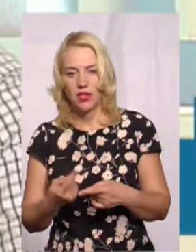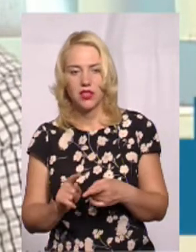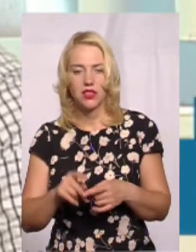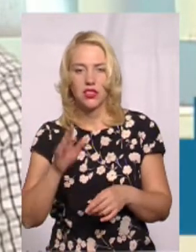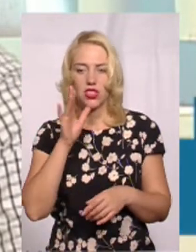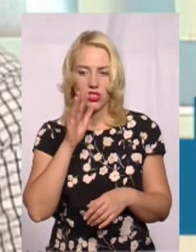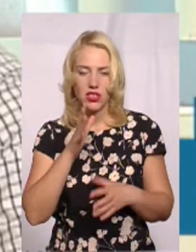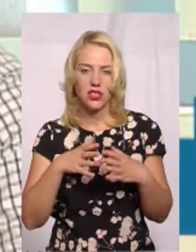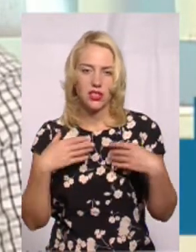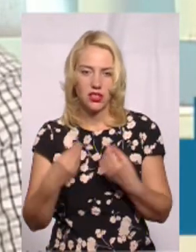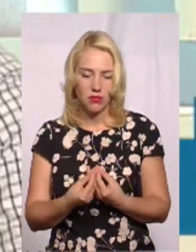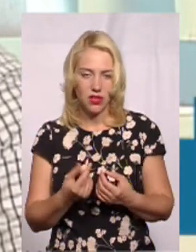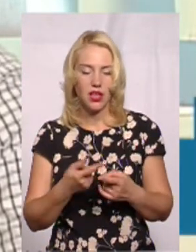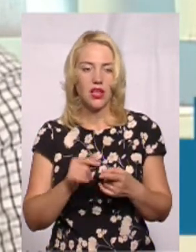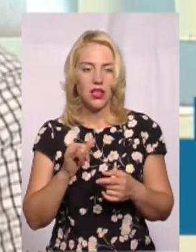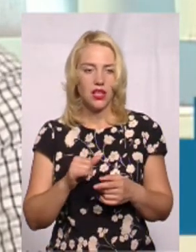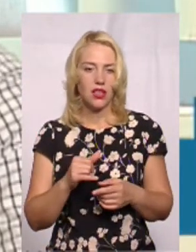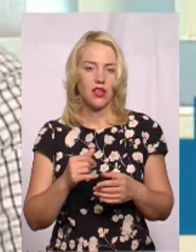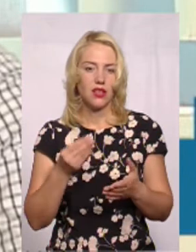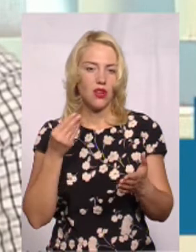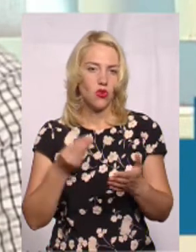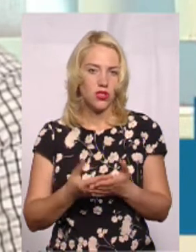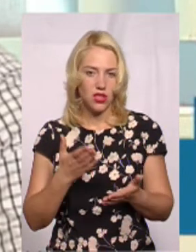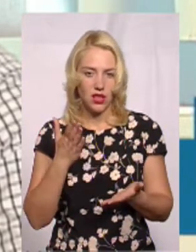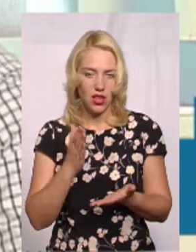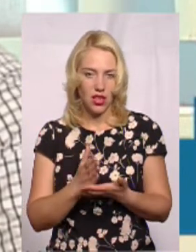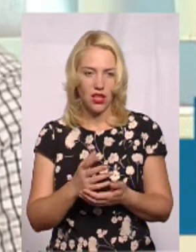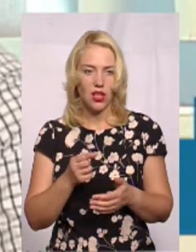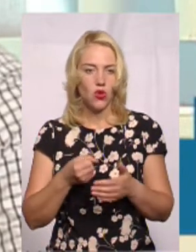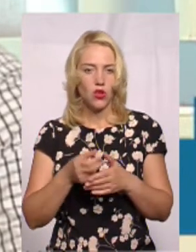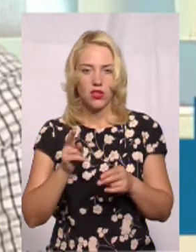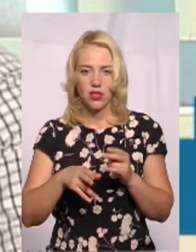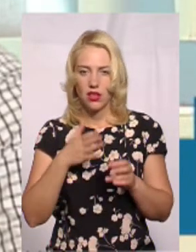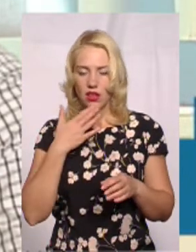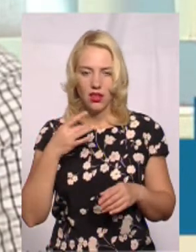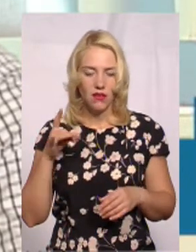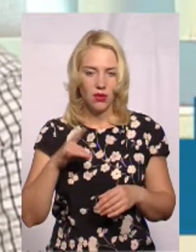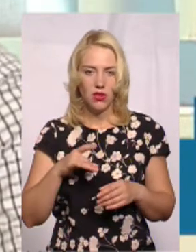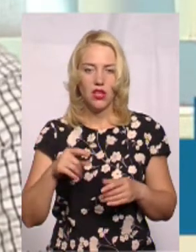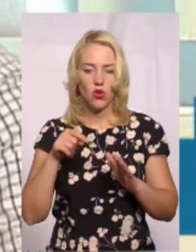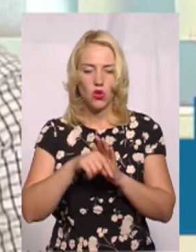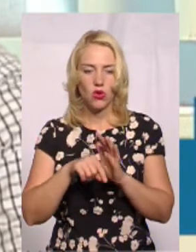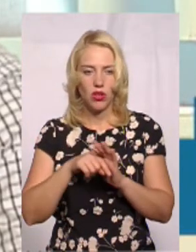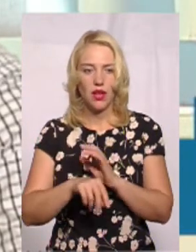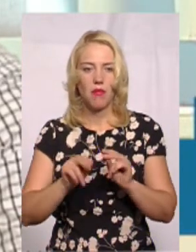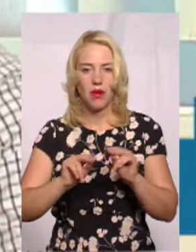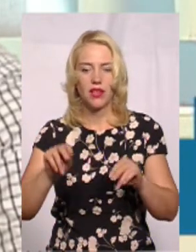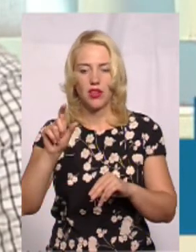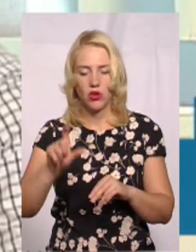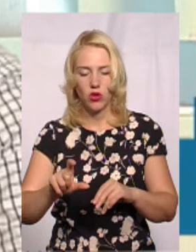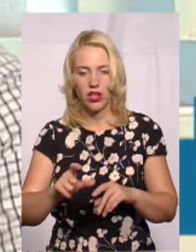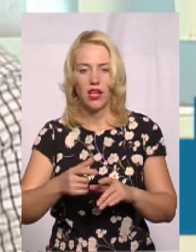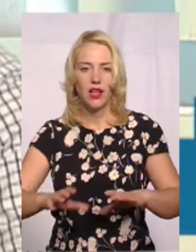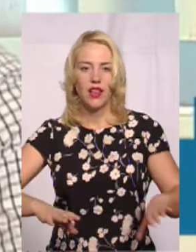час, сім'ї. Ну і, звичайно, що неоціненна чи ще до кінця не вимірена роль і значення педагога,